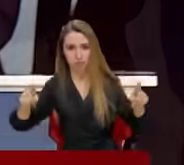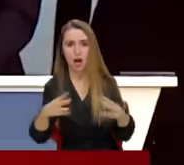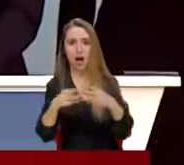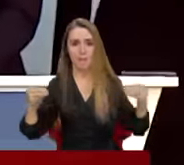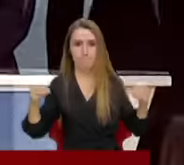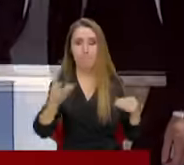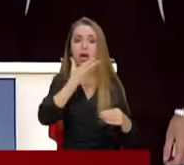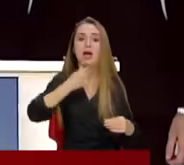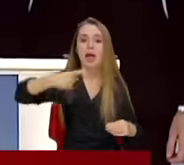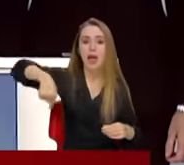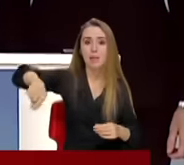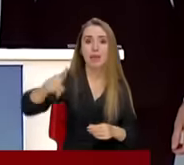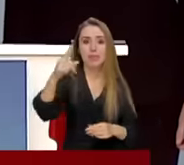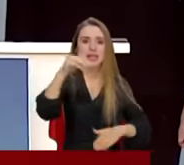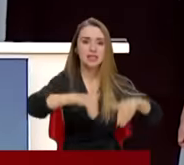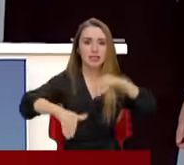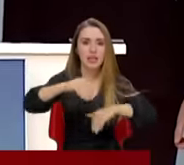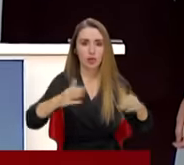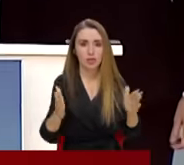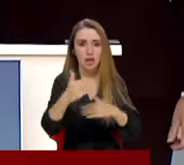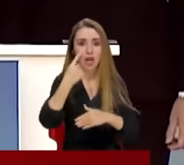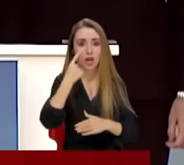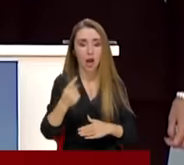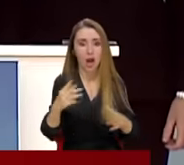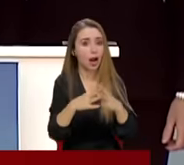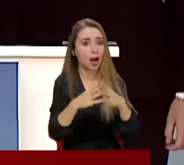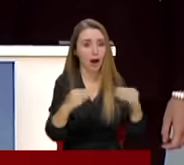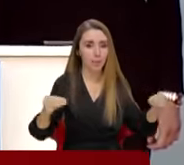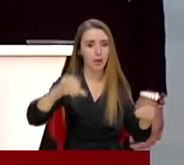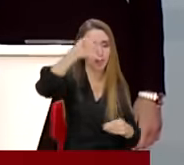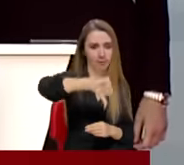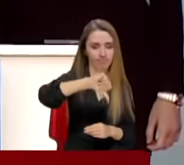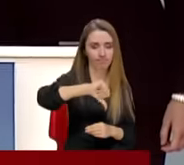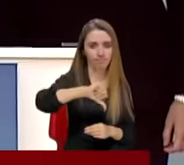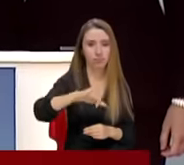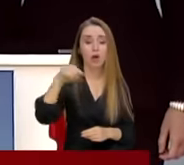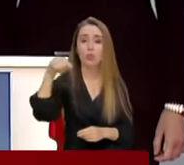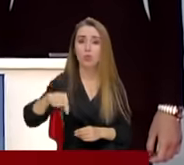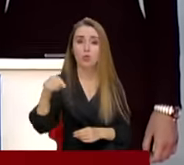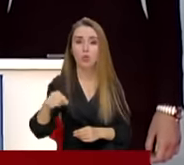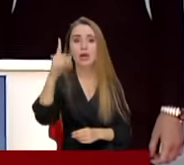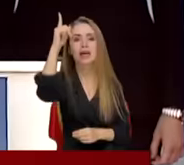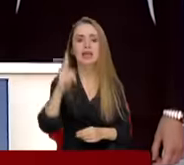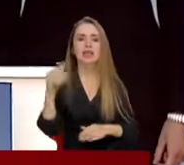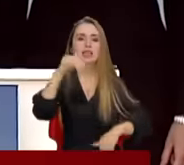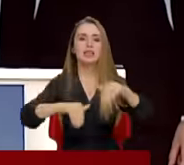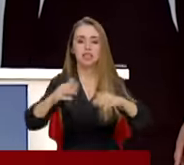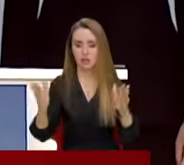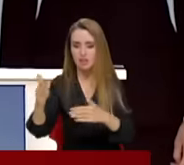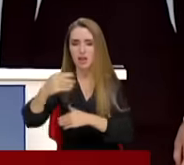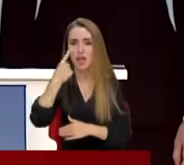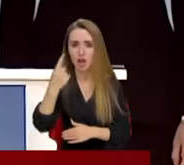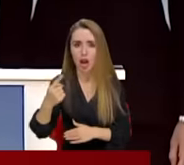kayıp. Emekliler bir seçim sandığında kaybettiler. Önlerine gelen ilk seçim